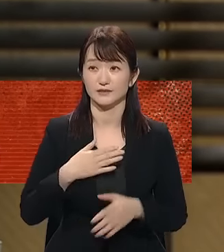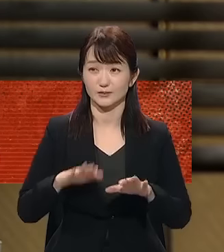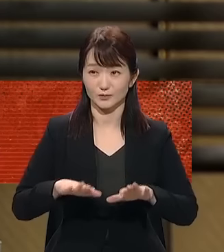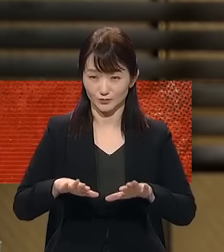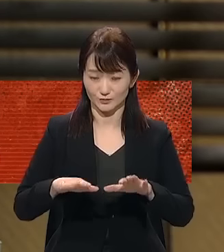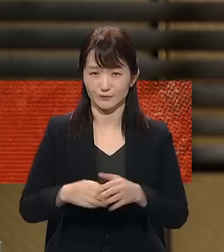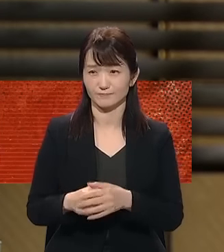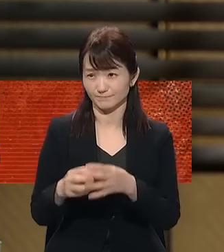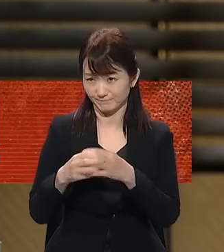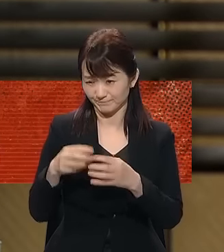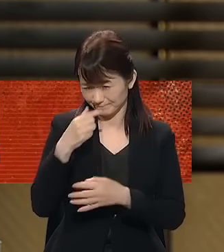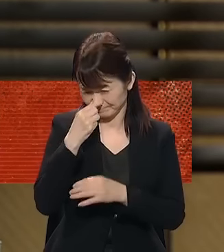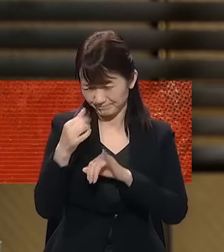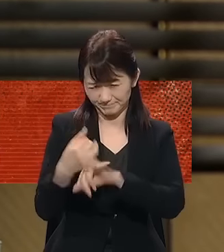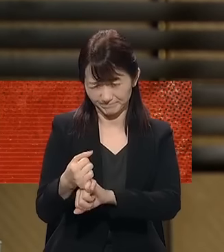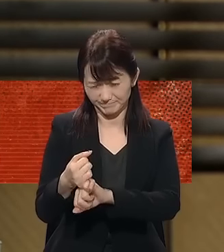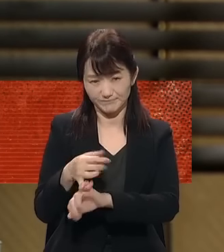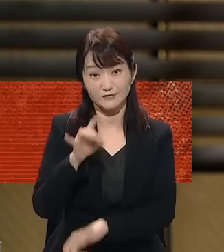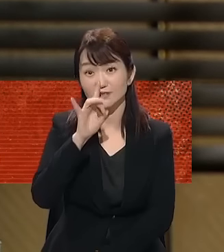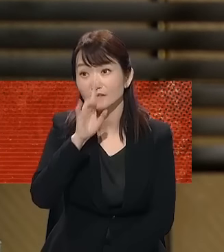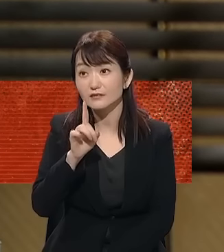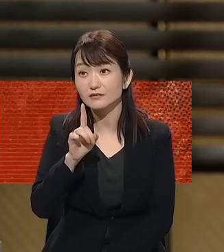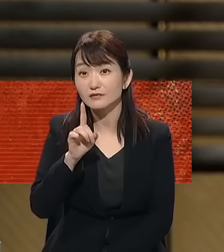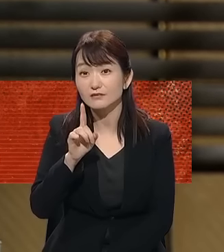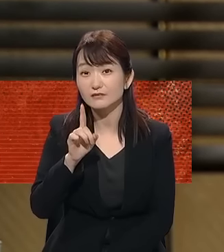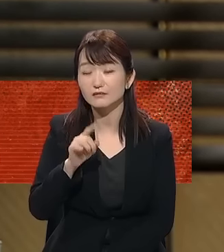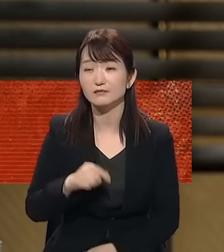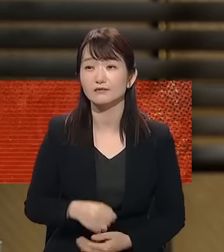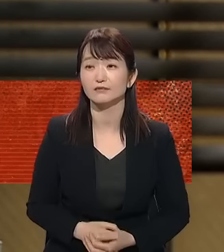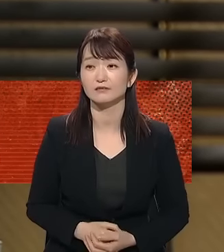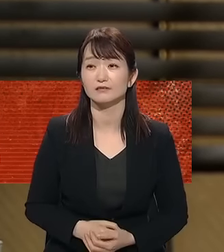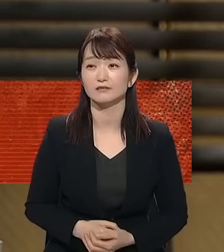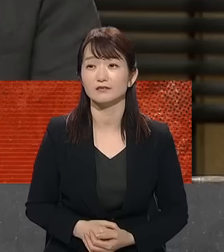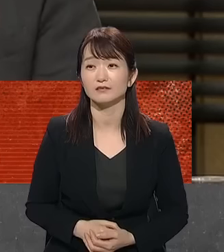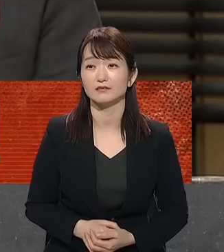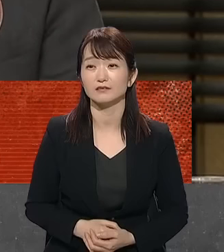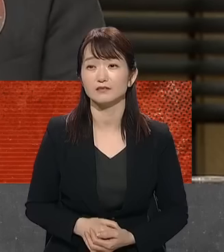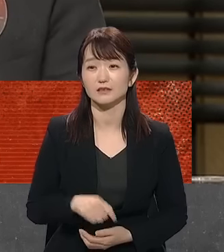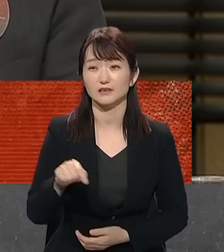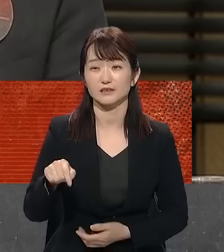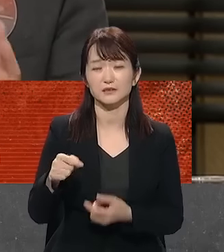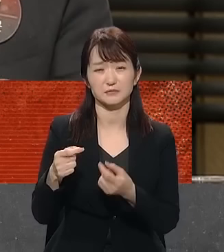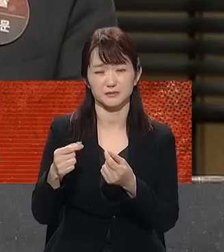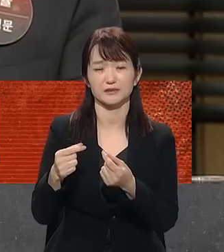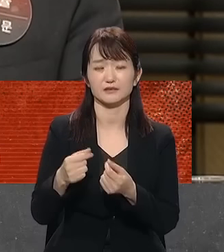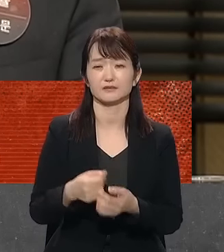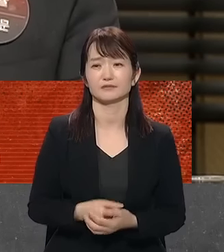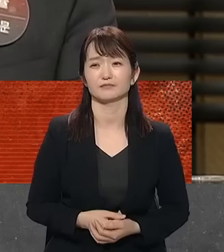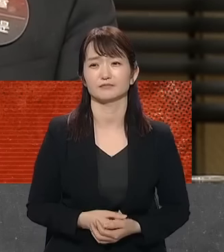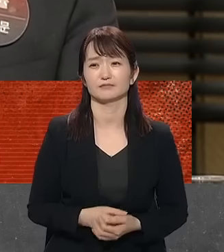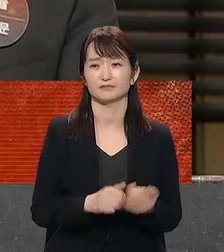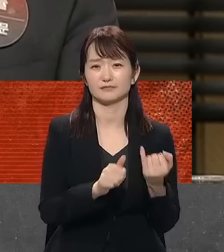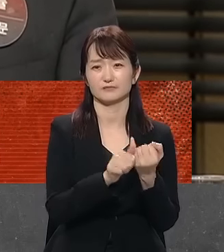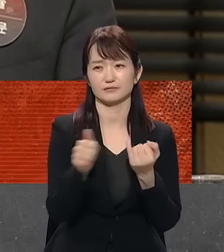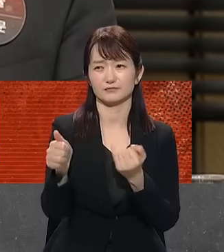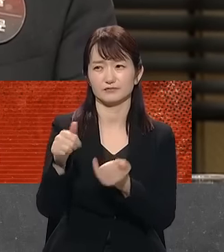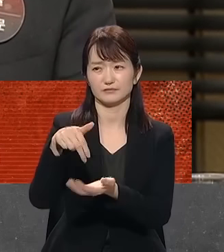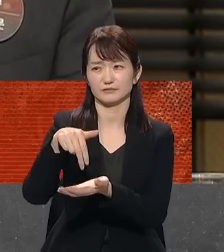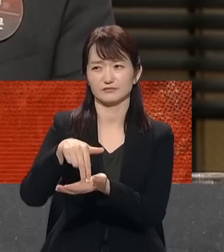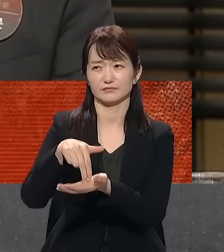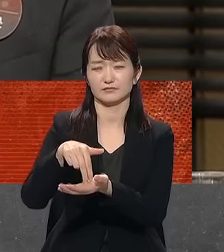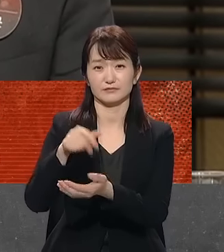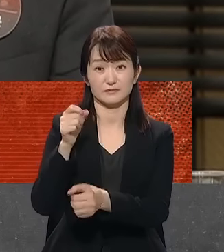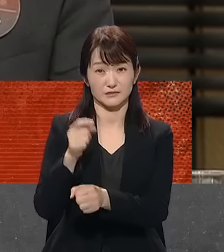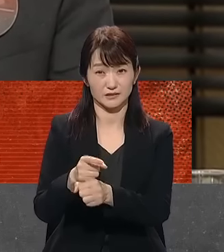소 주학 속에서 오늘 안 되겠네이 사실 극단적으로 생면 그런 것까지 좀 유사한 거라고 생각해요 물론이 남편 입장에서는